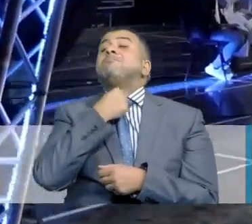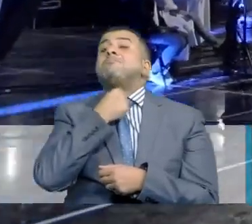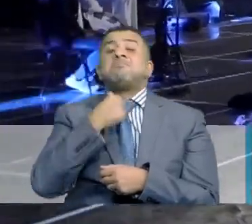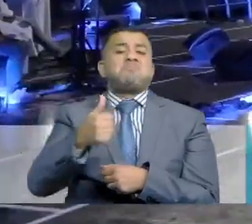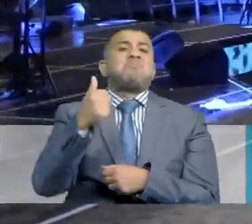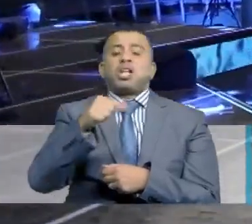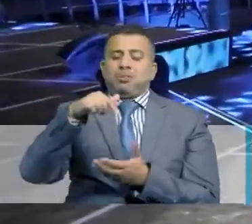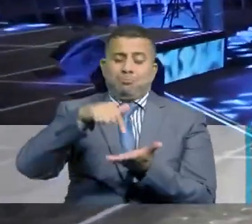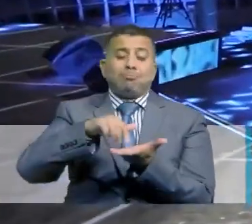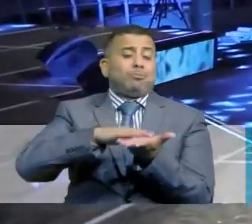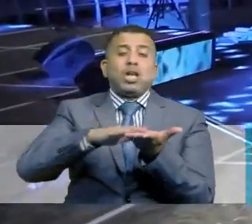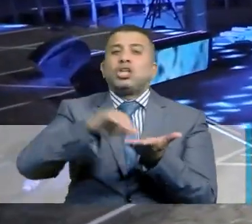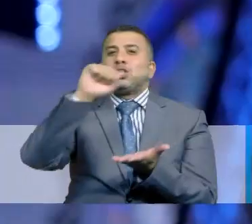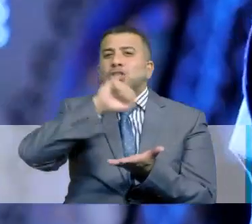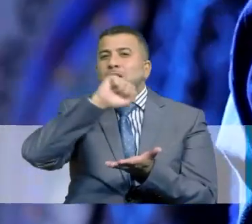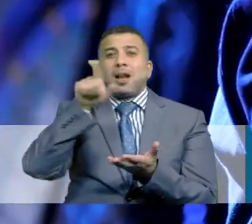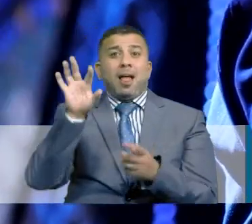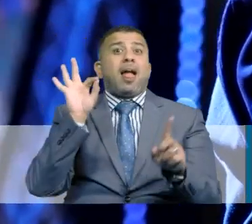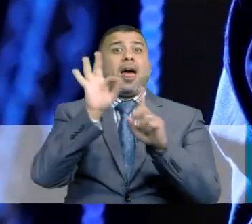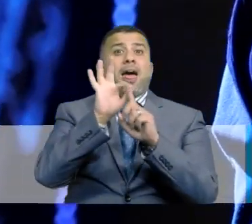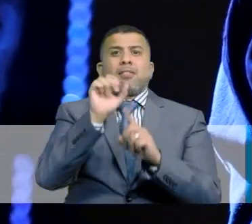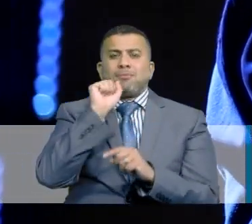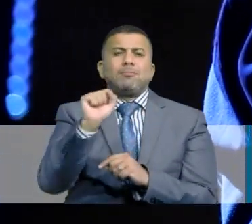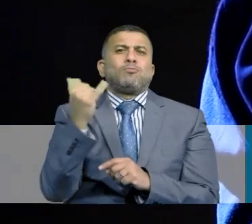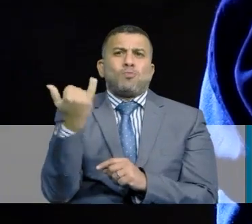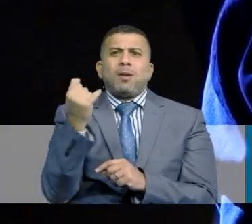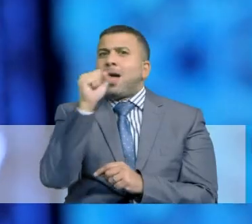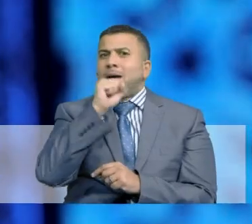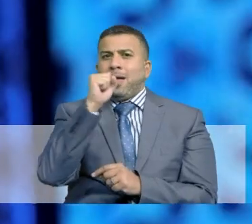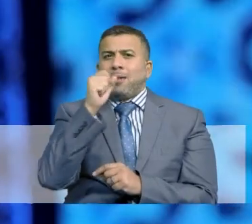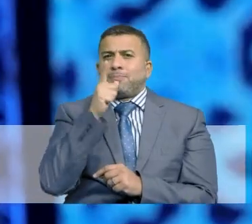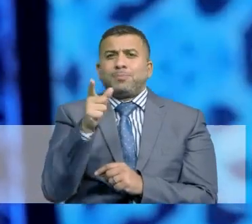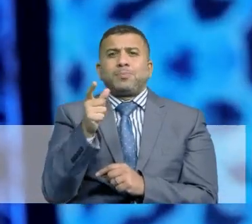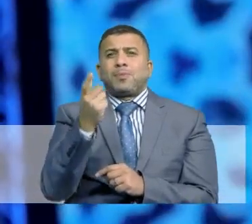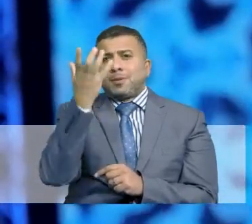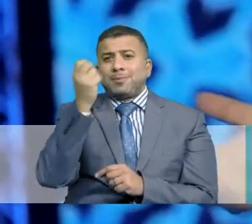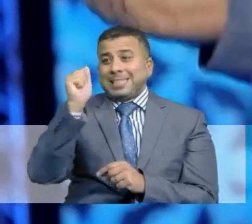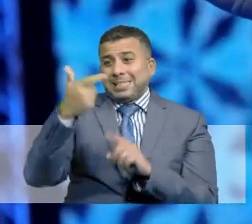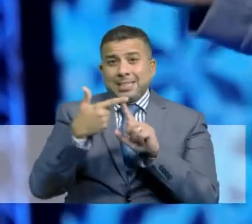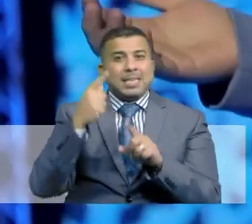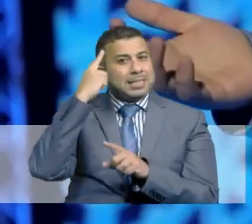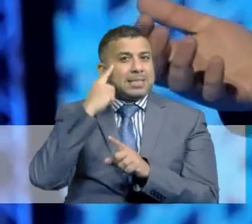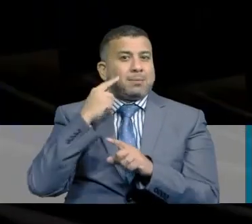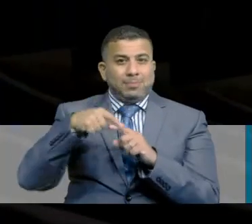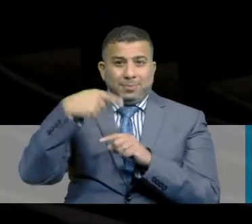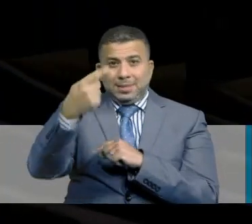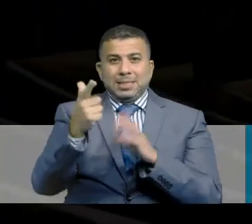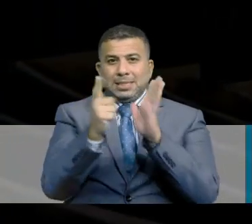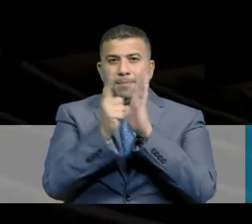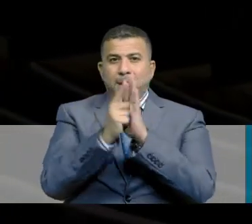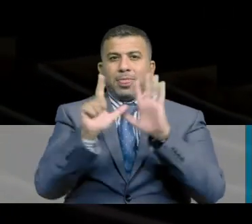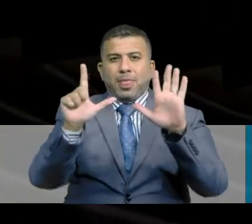الشارقة التي تشجع الفن الهادف وتؤسس له. هذا وستقام السهرة الثانية يوم السبت 17 من